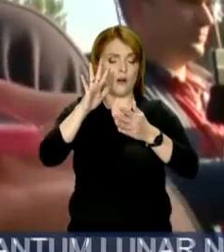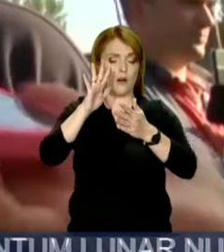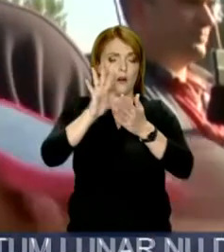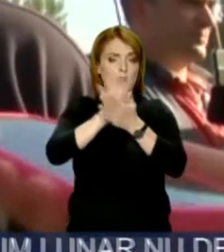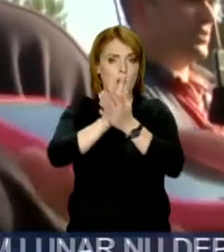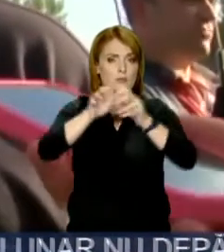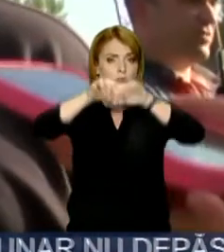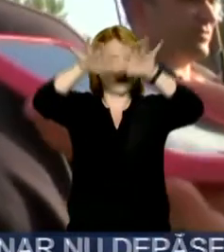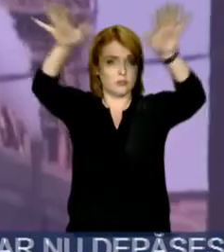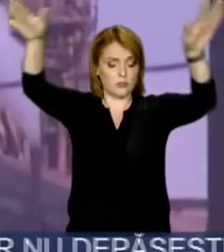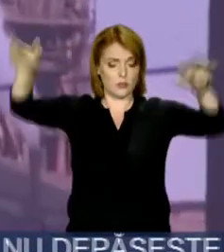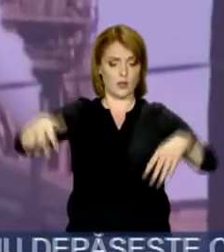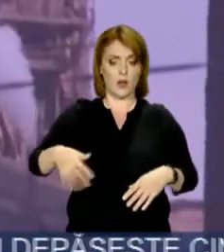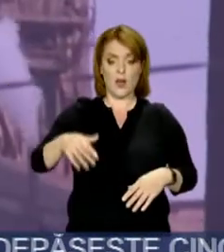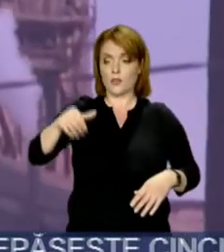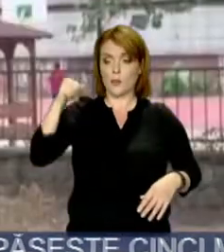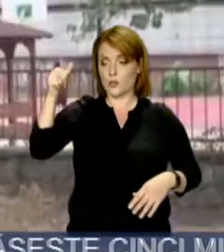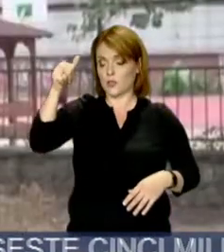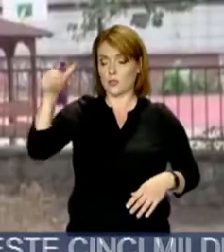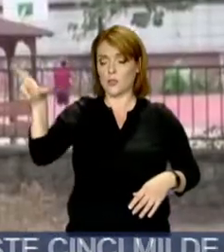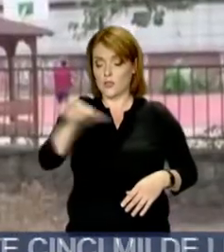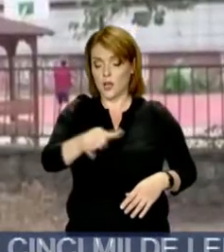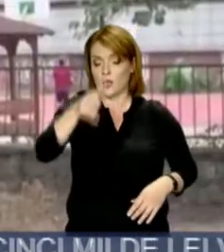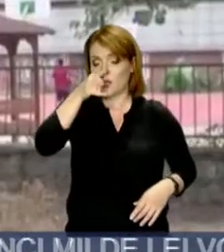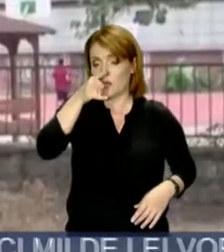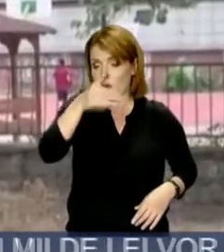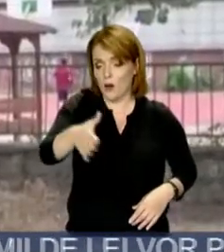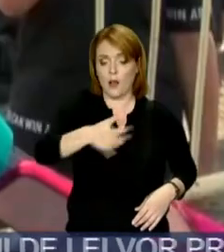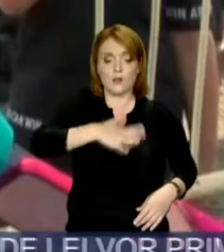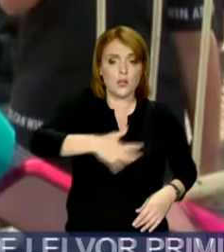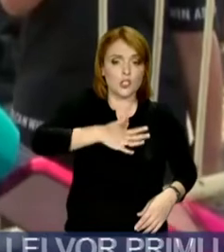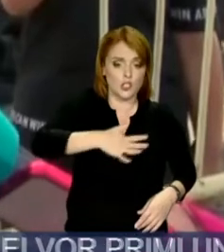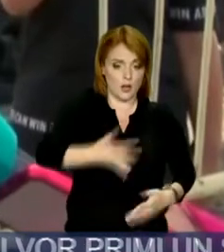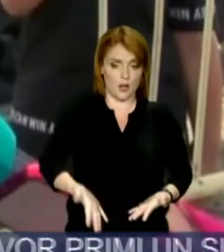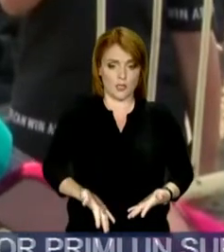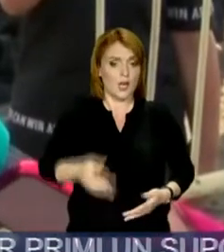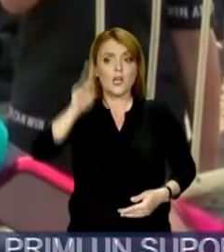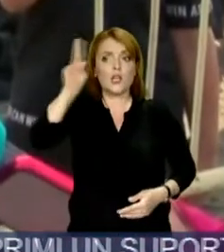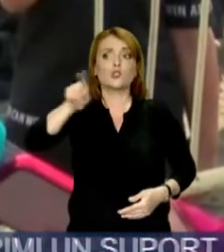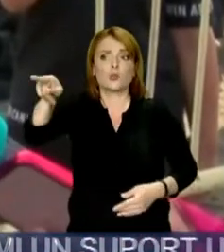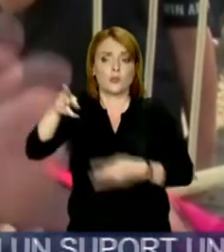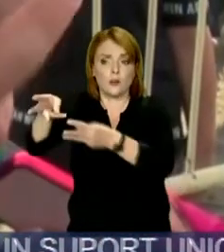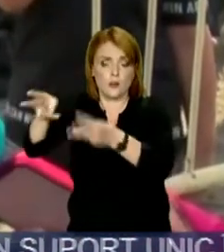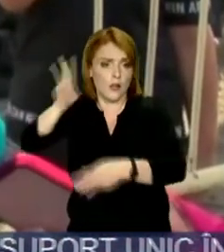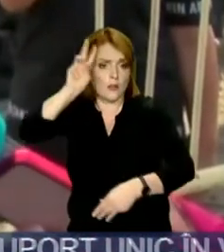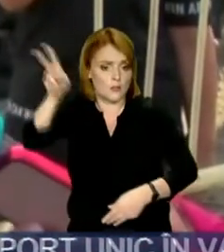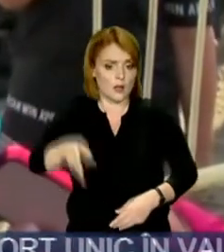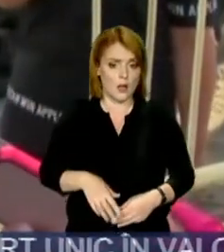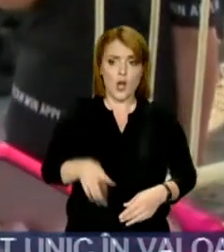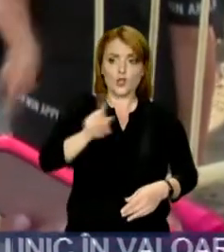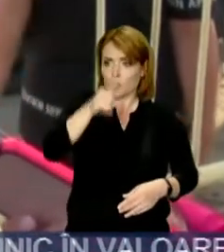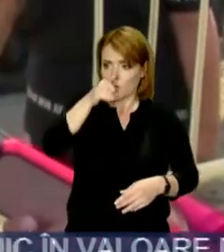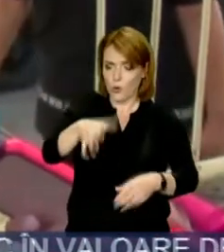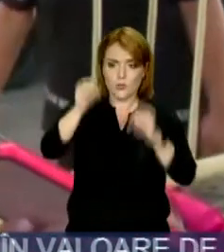Săptămâna trecută abia de reușeam să respir. Nu știu ce ardeau, dar nu puteam respira. Pot monta o instalație de